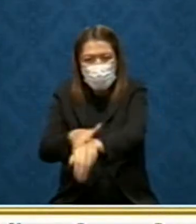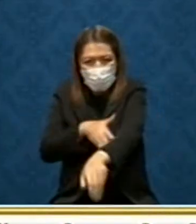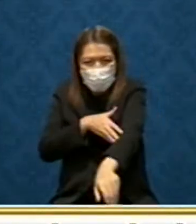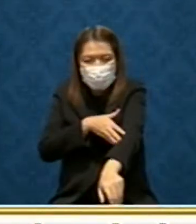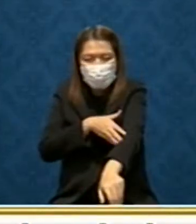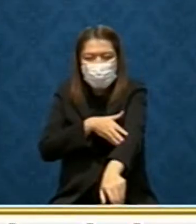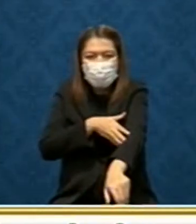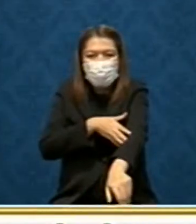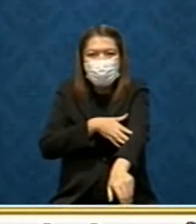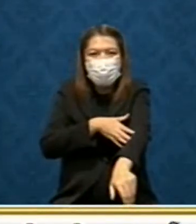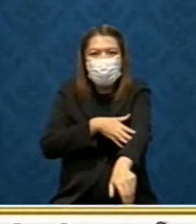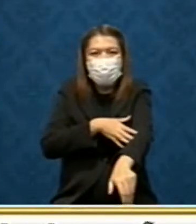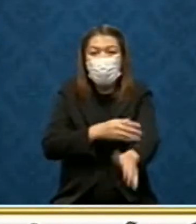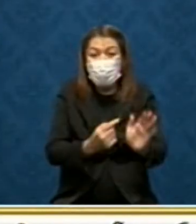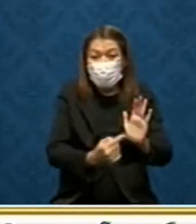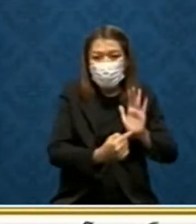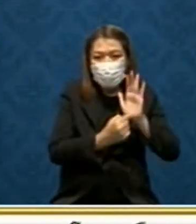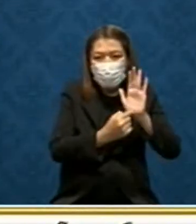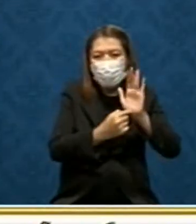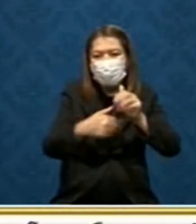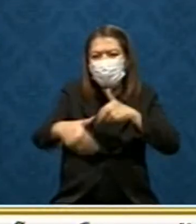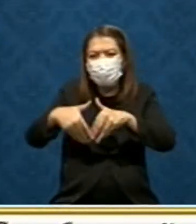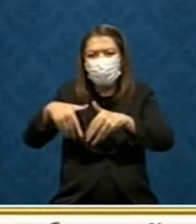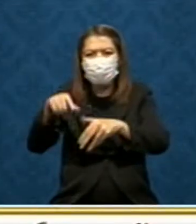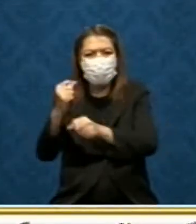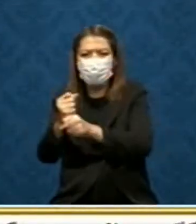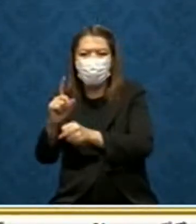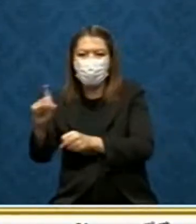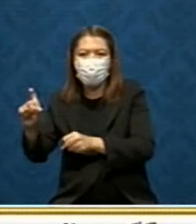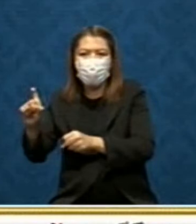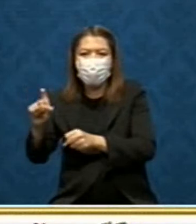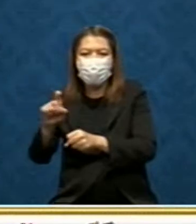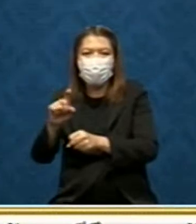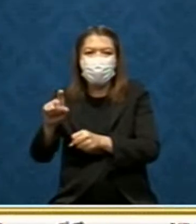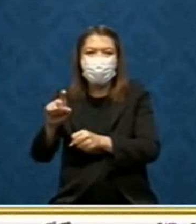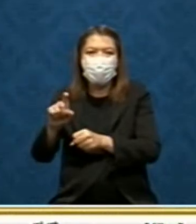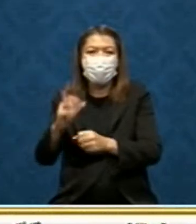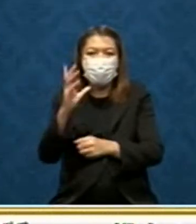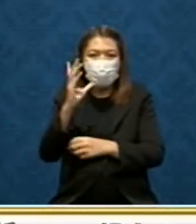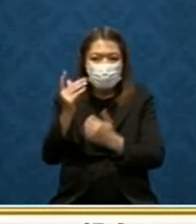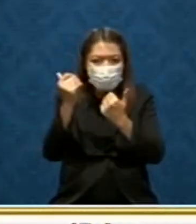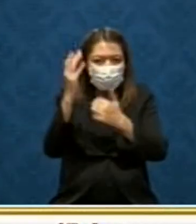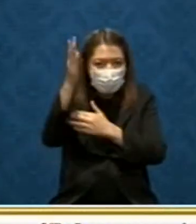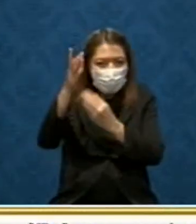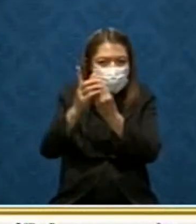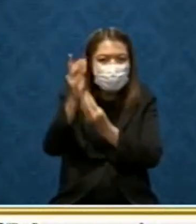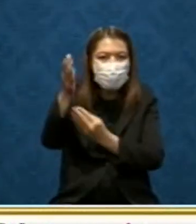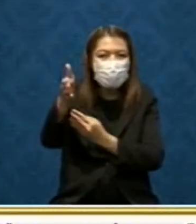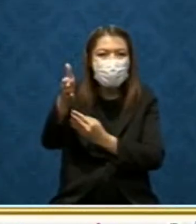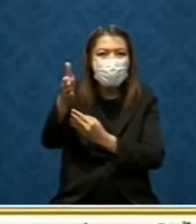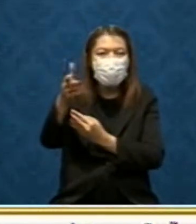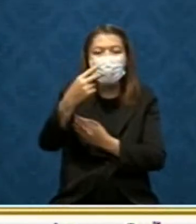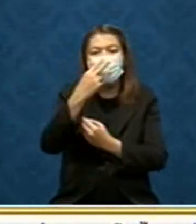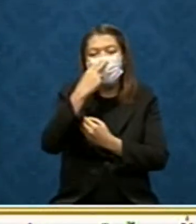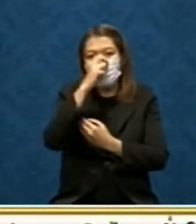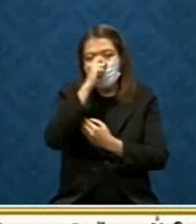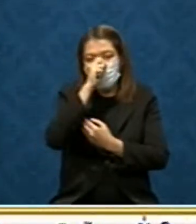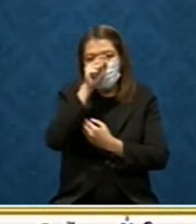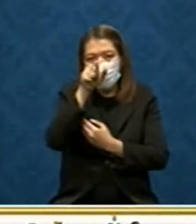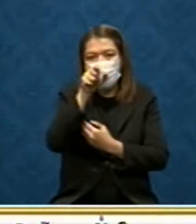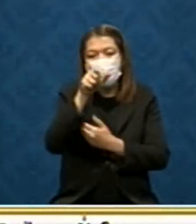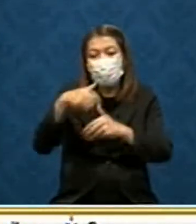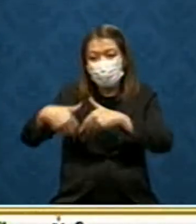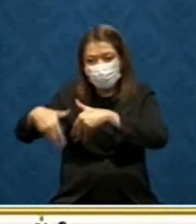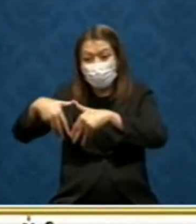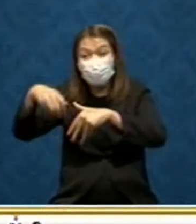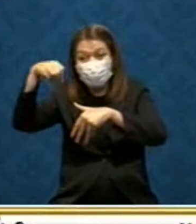ออกโเดลแล้ว ถ้าคุคิดวาชาวบานทำไม่ได้วันนี้ พร่งนี้ สัปดาหหนานี่ผมจะให้วิศาคิ